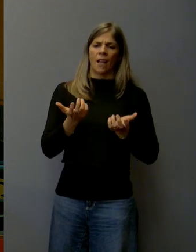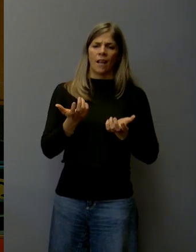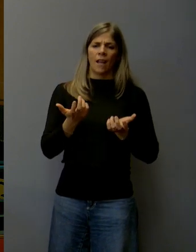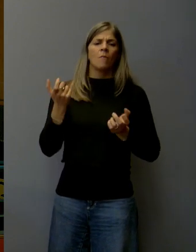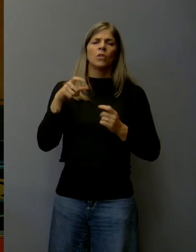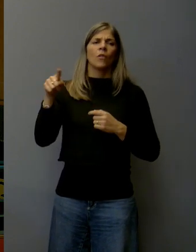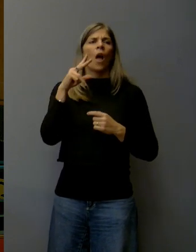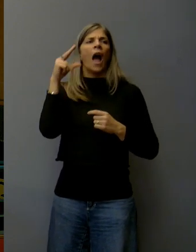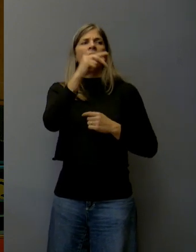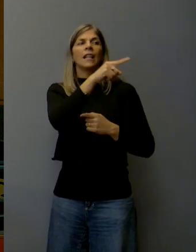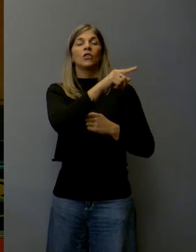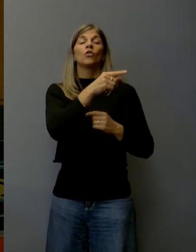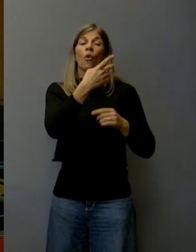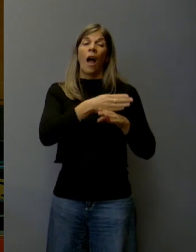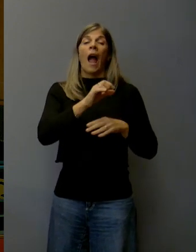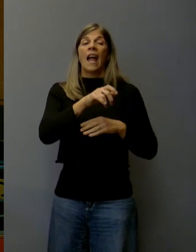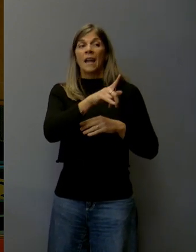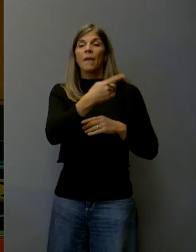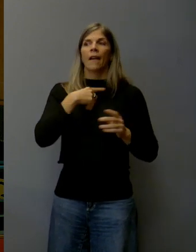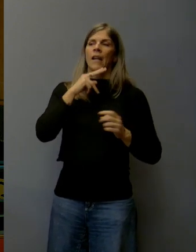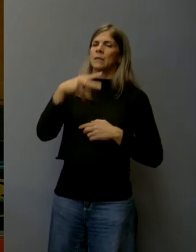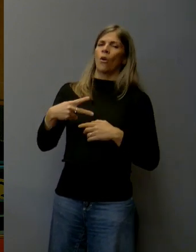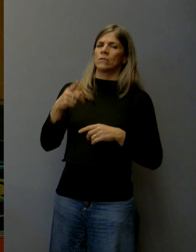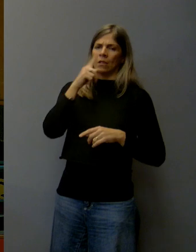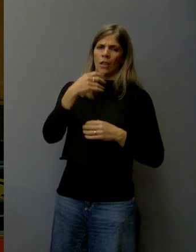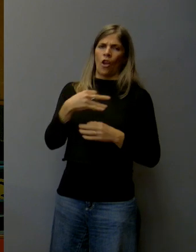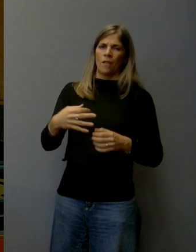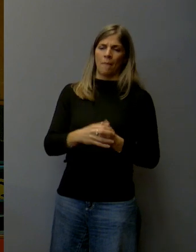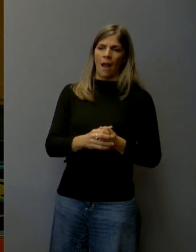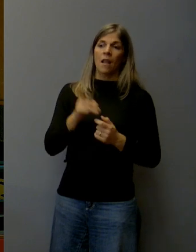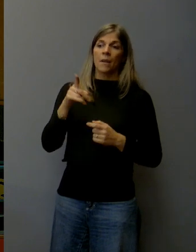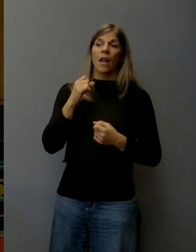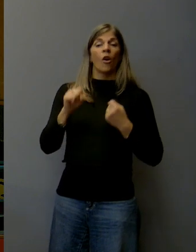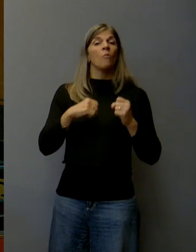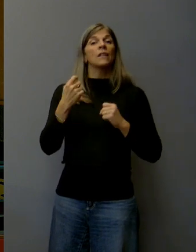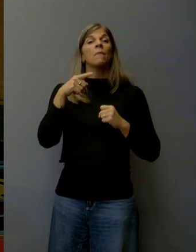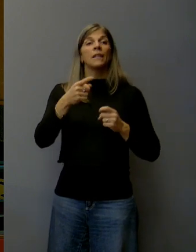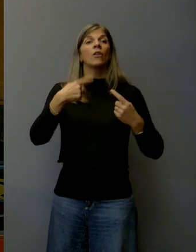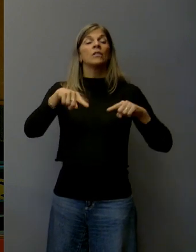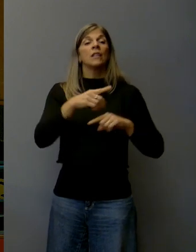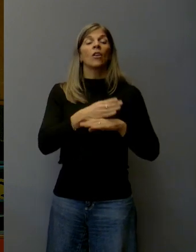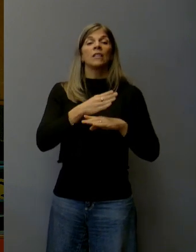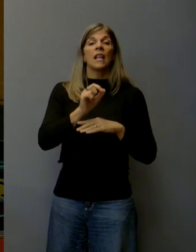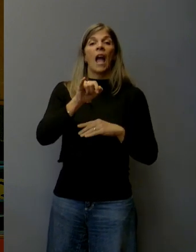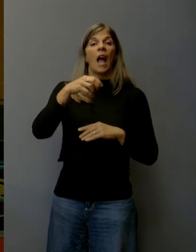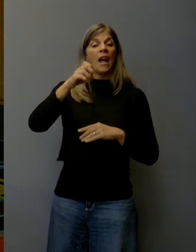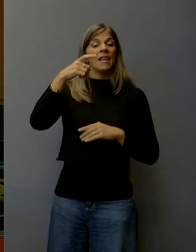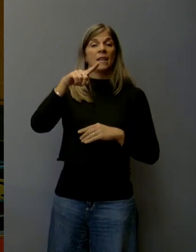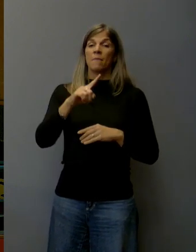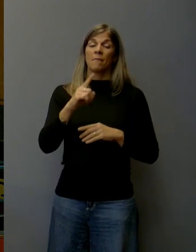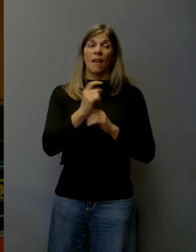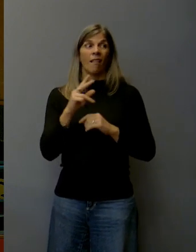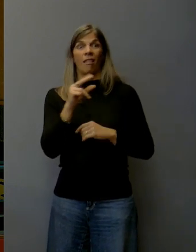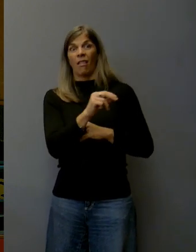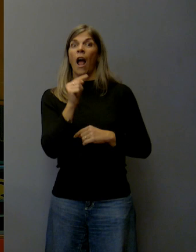questo atteggiamento questo atteggiamento non è sicuramente nei confronti del consigliere a me non è sicuramente